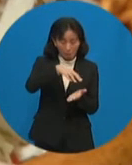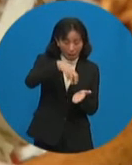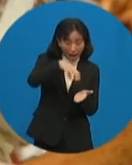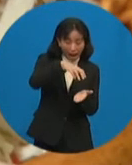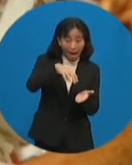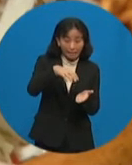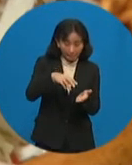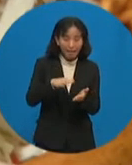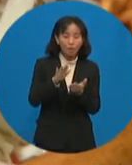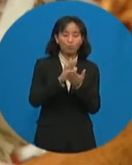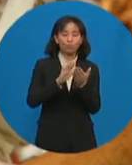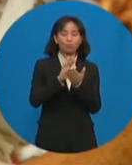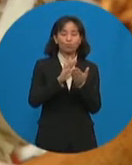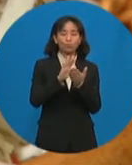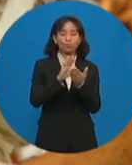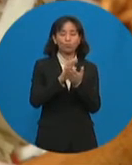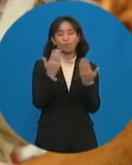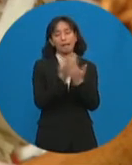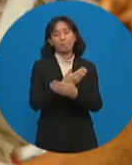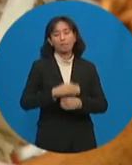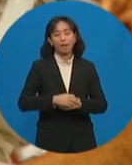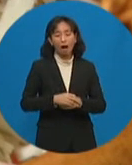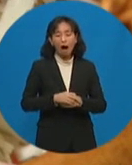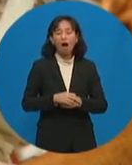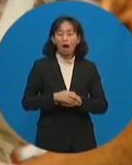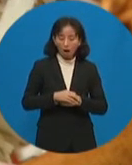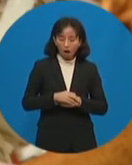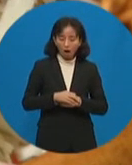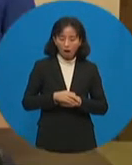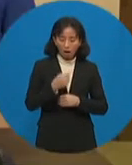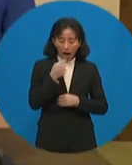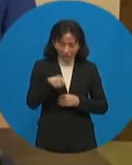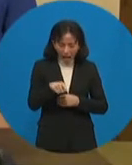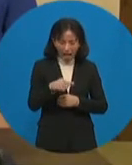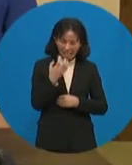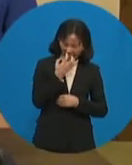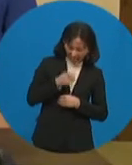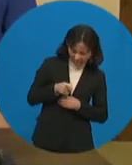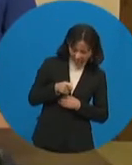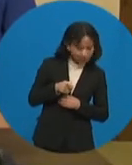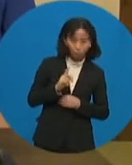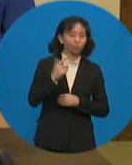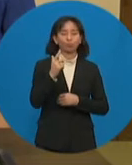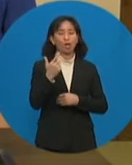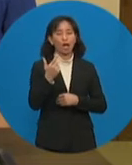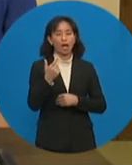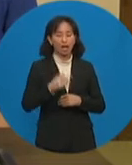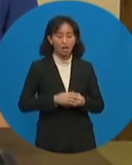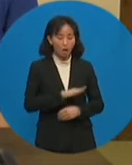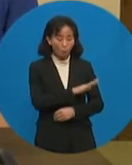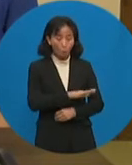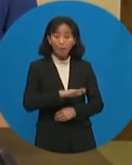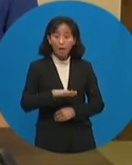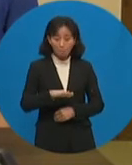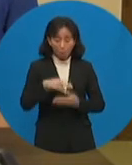姜が入っているので、はい、見た目もちょっと辛いのかなっていうふうに思ったんですけど、全くそんなことはなくて、小さいお子様でもお